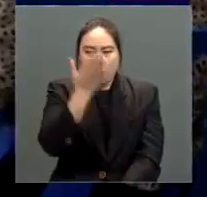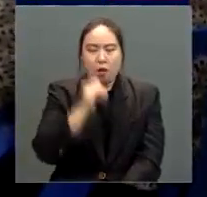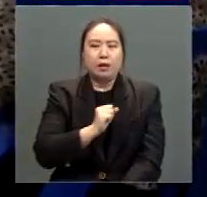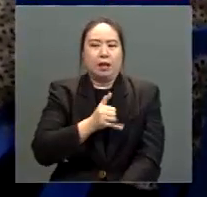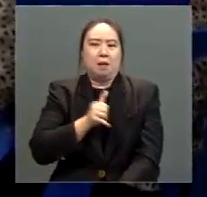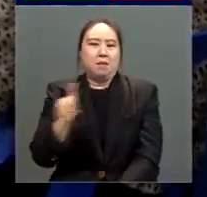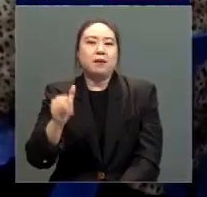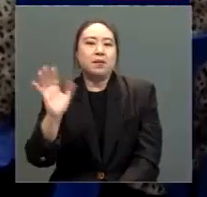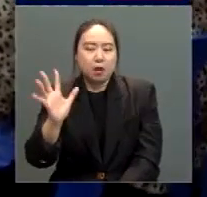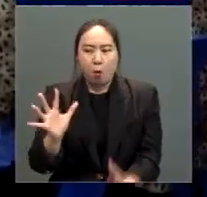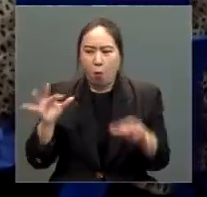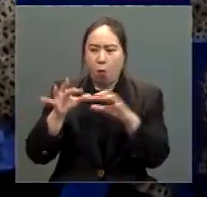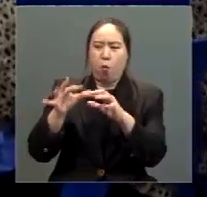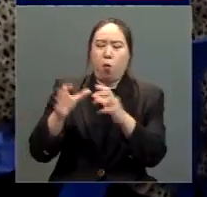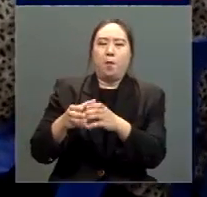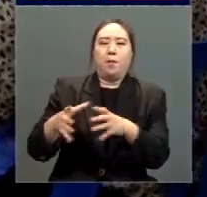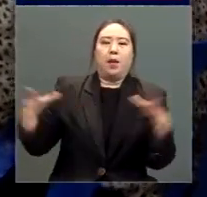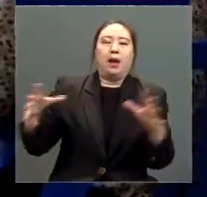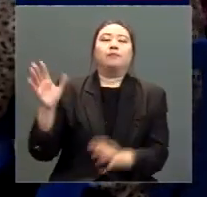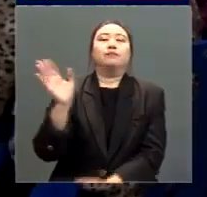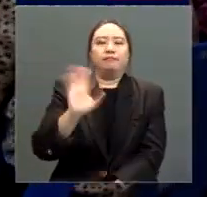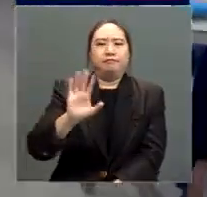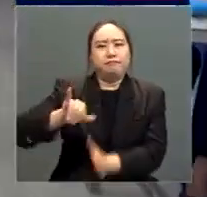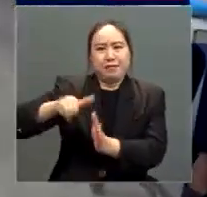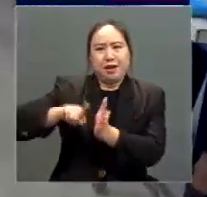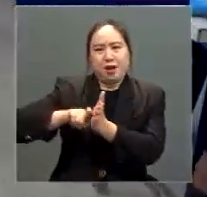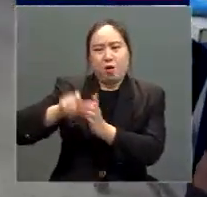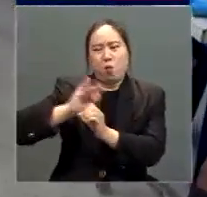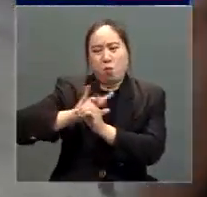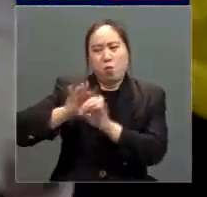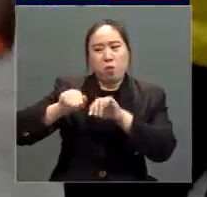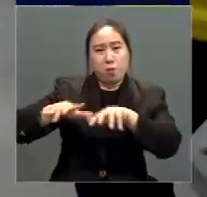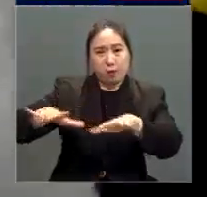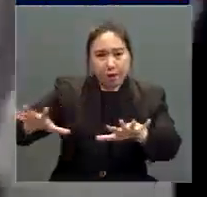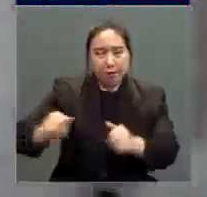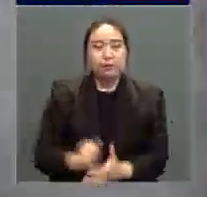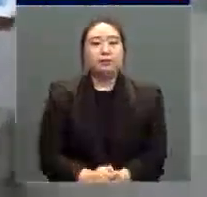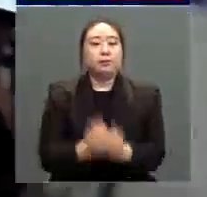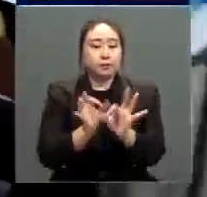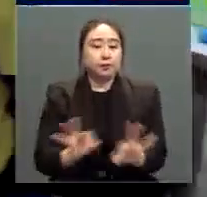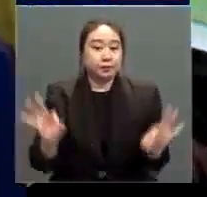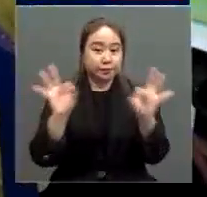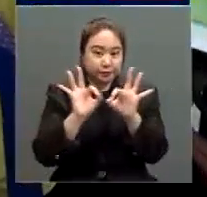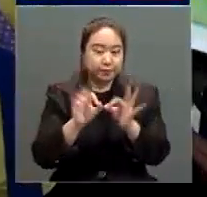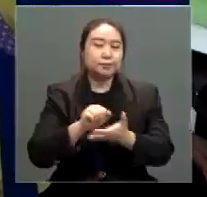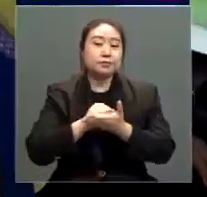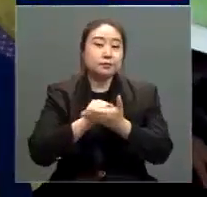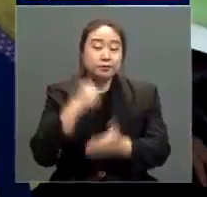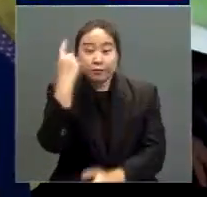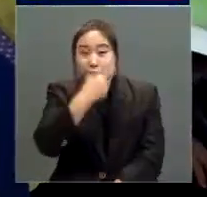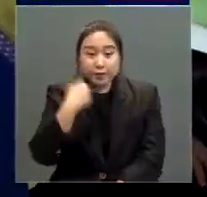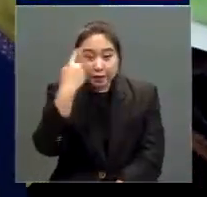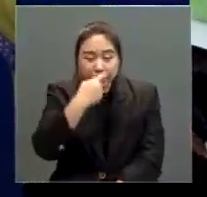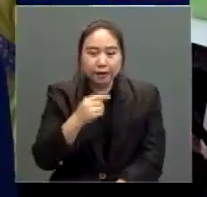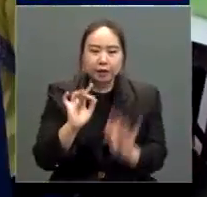ทางและไม่เกิดการรวมกลุ่มคนเป็นจำนวนมากที่อาจจะเสี่ยงต่อการติดเชื้อย้ำนะคะว่าเขาเปิดให้บริการกับคนที่อาจ